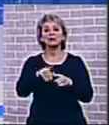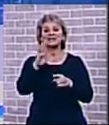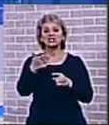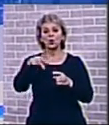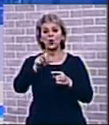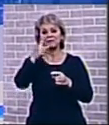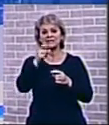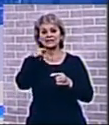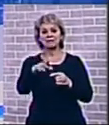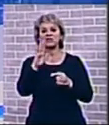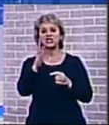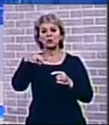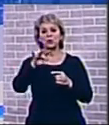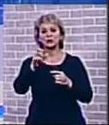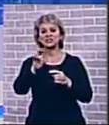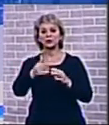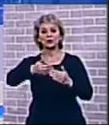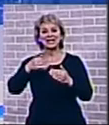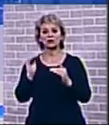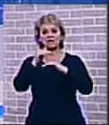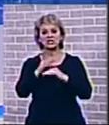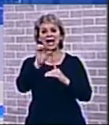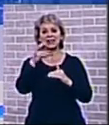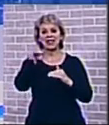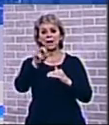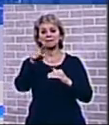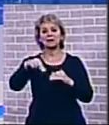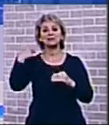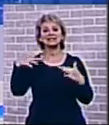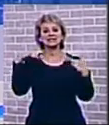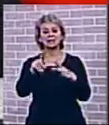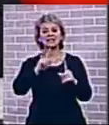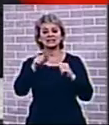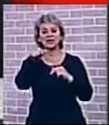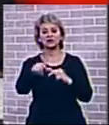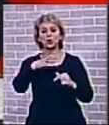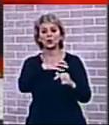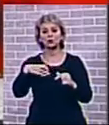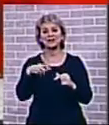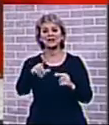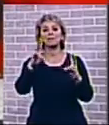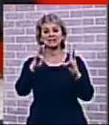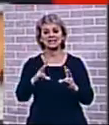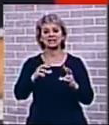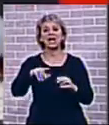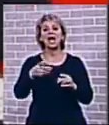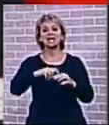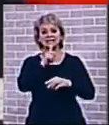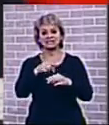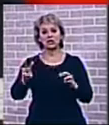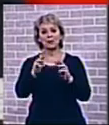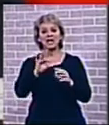Василий Голубев сообщил Владимиру Путину накануне вечером в Анапе. Президент собрал на совещание губернаторов, пострадавших от сильных